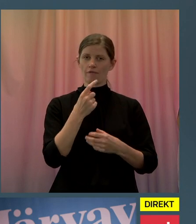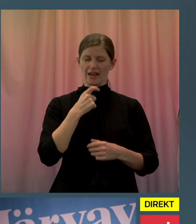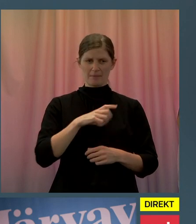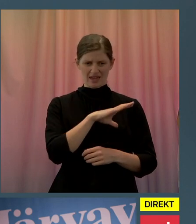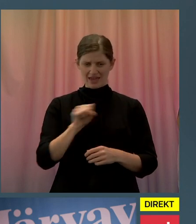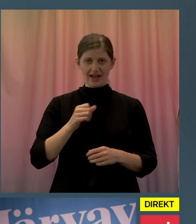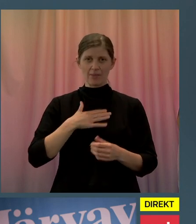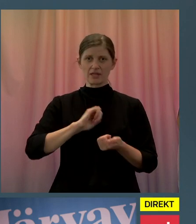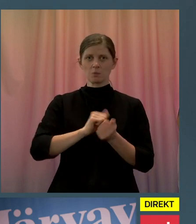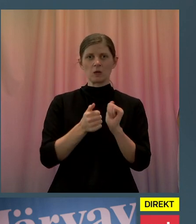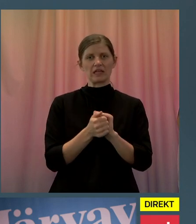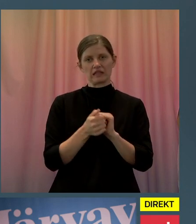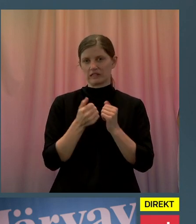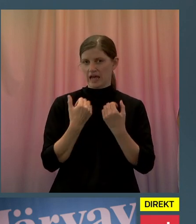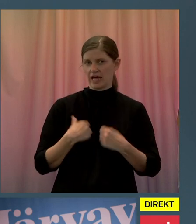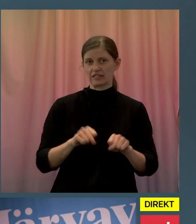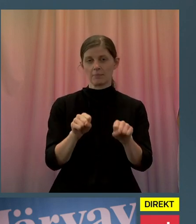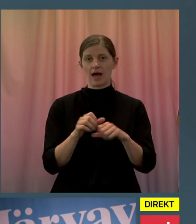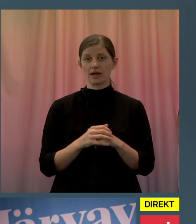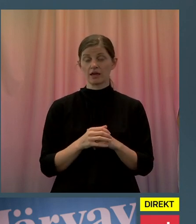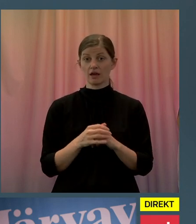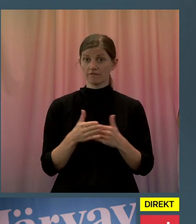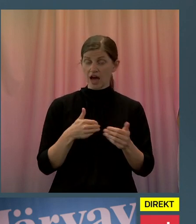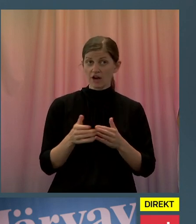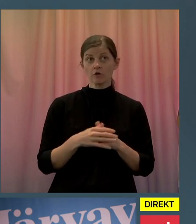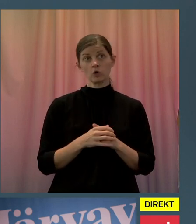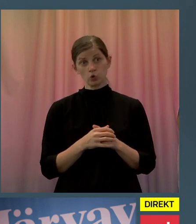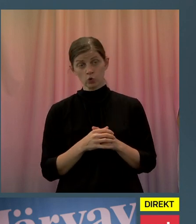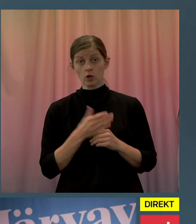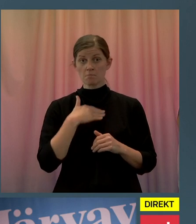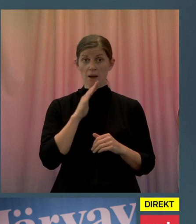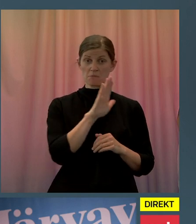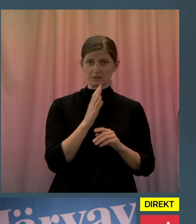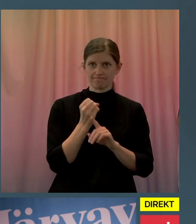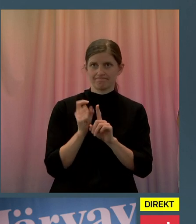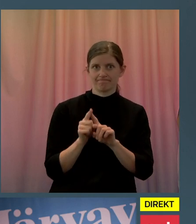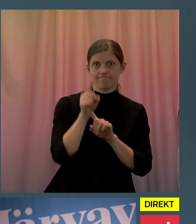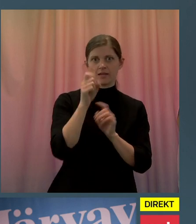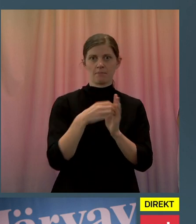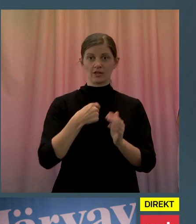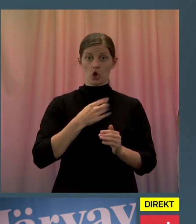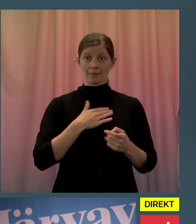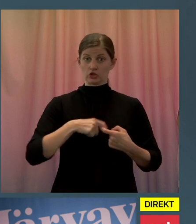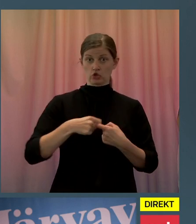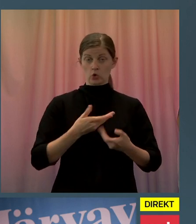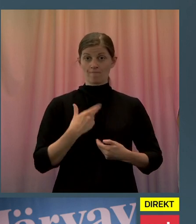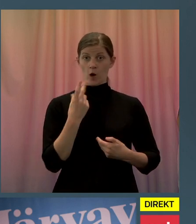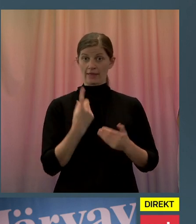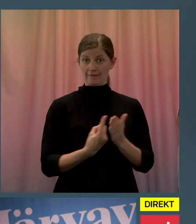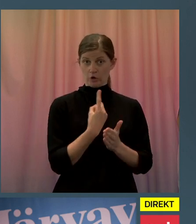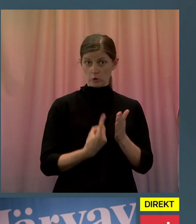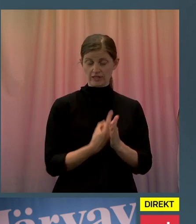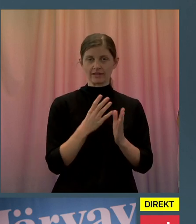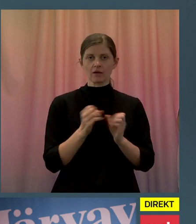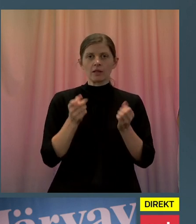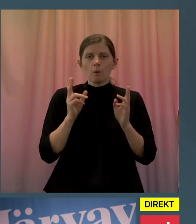mitt politiska engagemang. För att den gav mig och mina syskon helt andra förutsättningar förstås. Men framför allt gav den